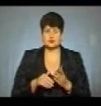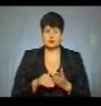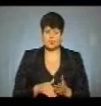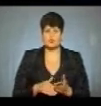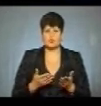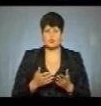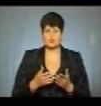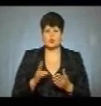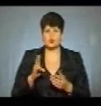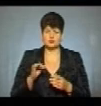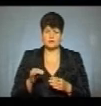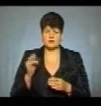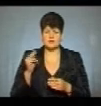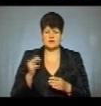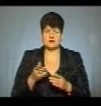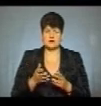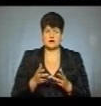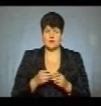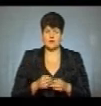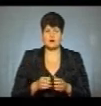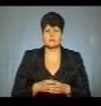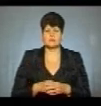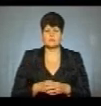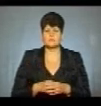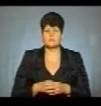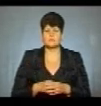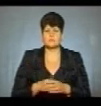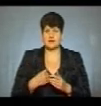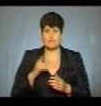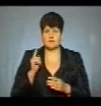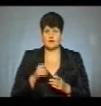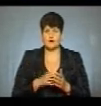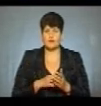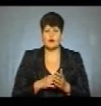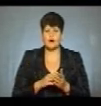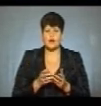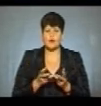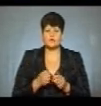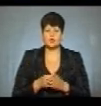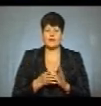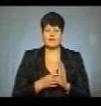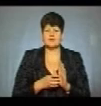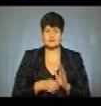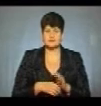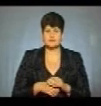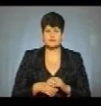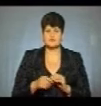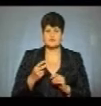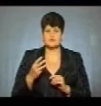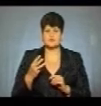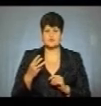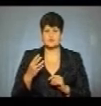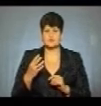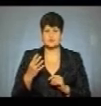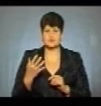кольори та вчаться рахувати. Я вмію рахувати до 900. Ану, порахуй. 1, 2, 3,